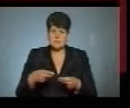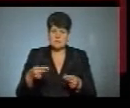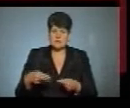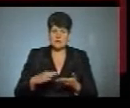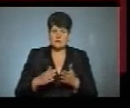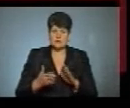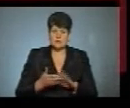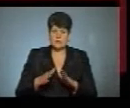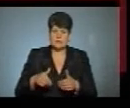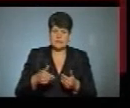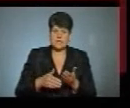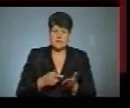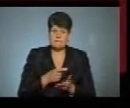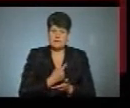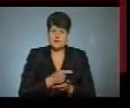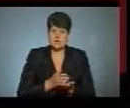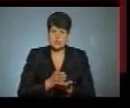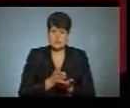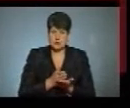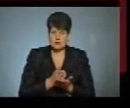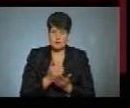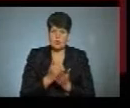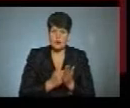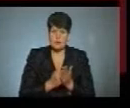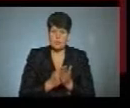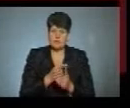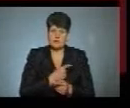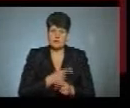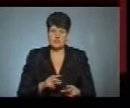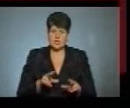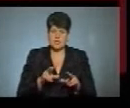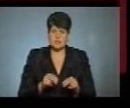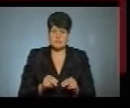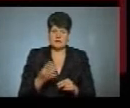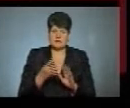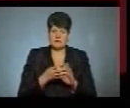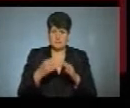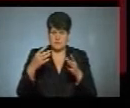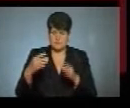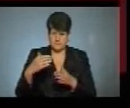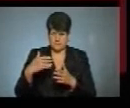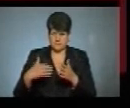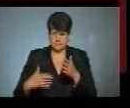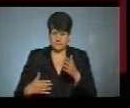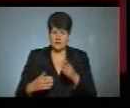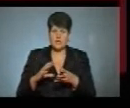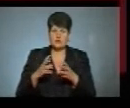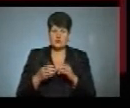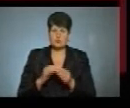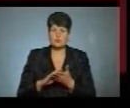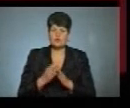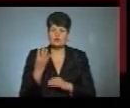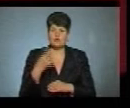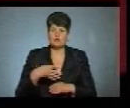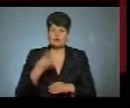договір на надання медичних послуг за програмою медичних гарантій за 9 пакетами, і сума їхнього договору